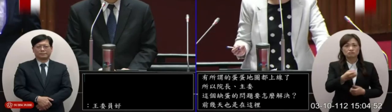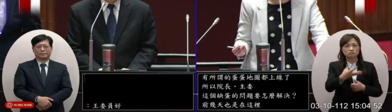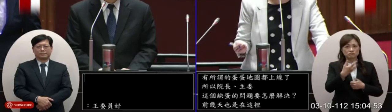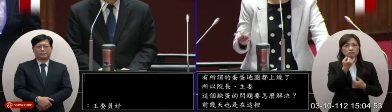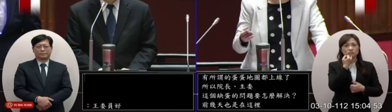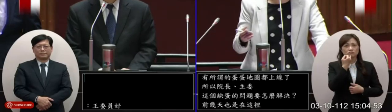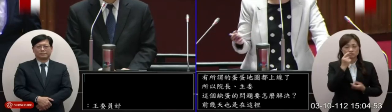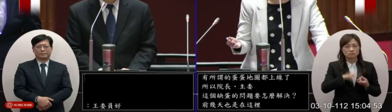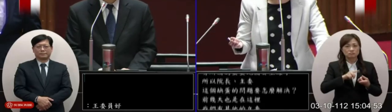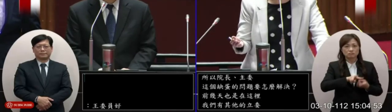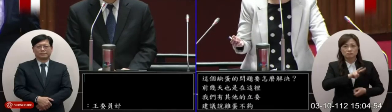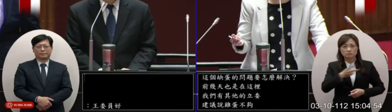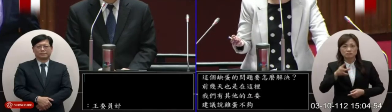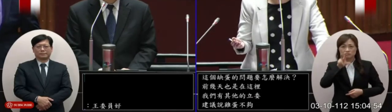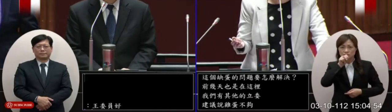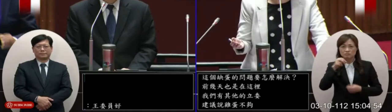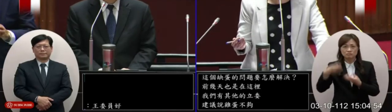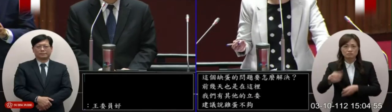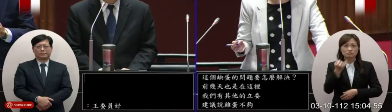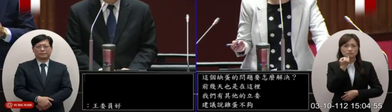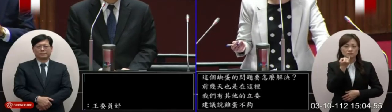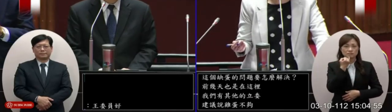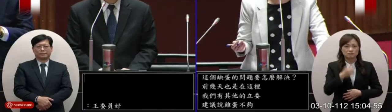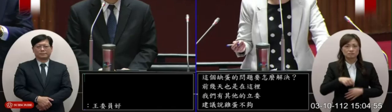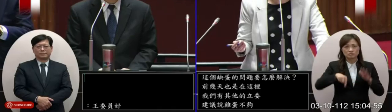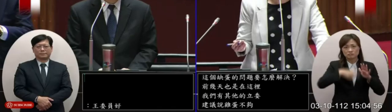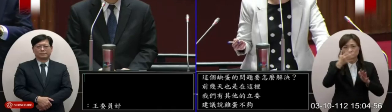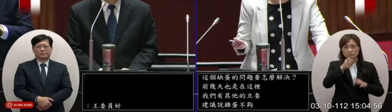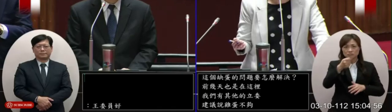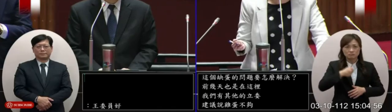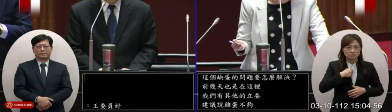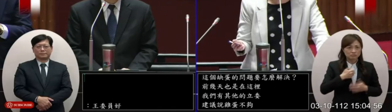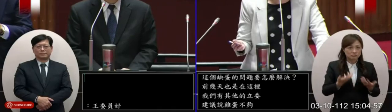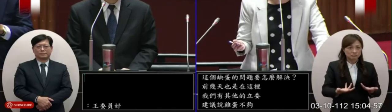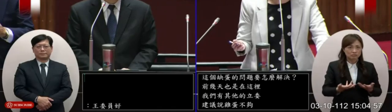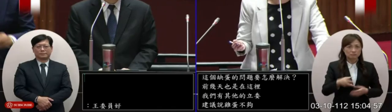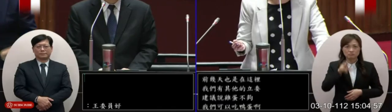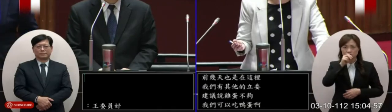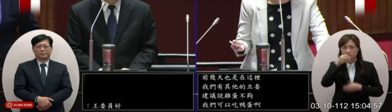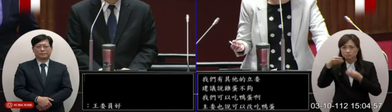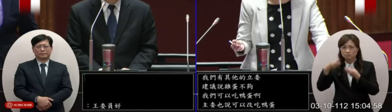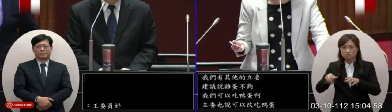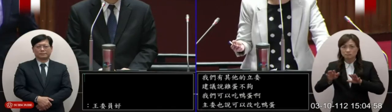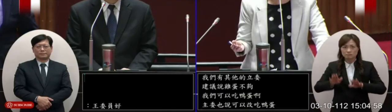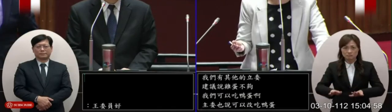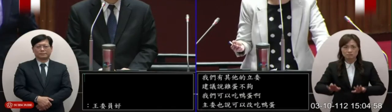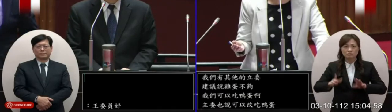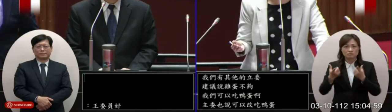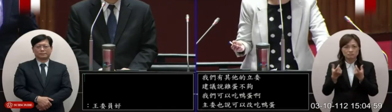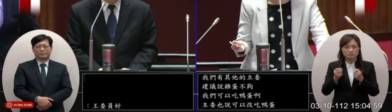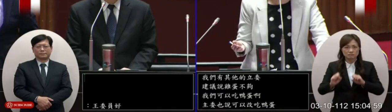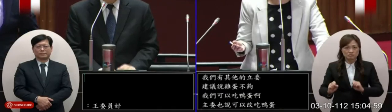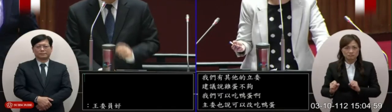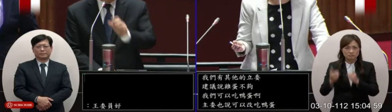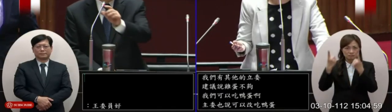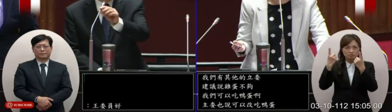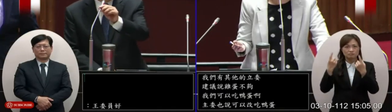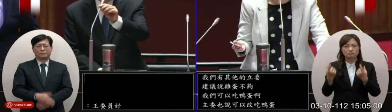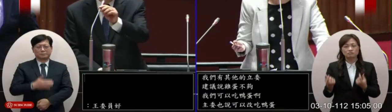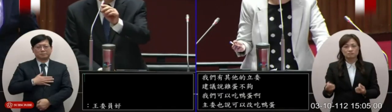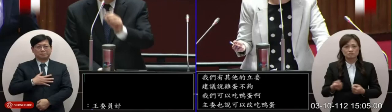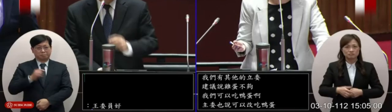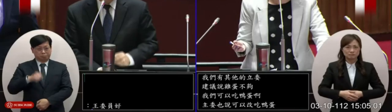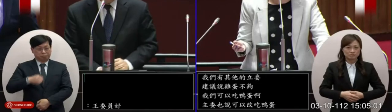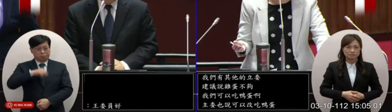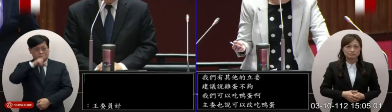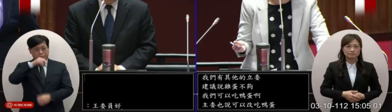下，这个主委应该一定知道，院长知道吗？我们的鸭蛋今天就开始涨价了。 我知道这个